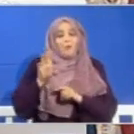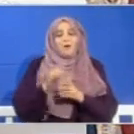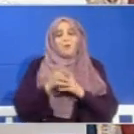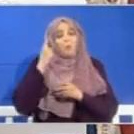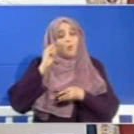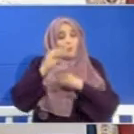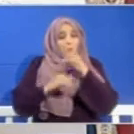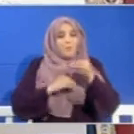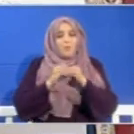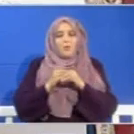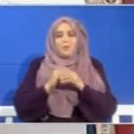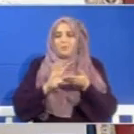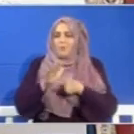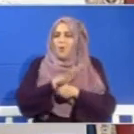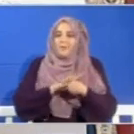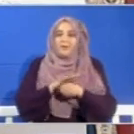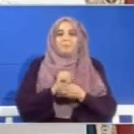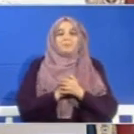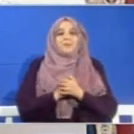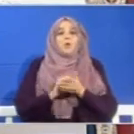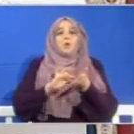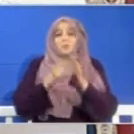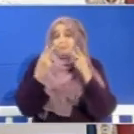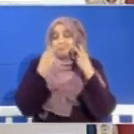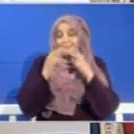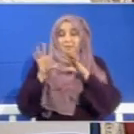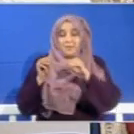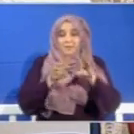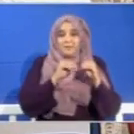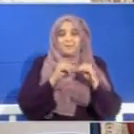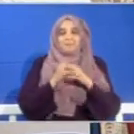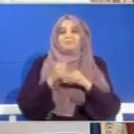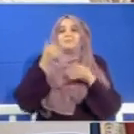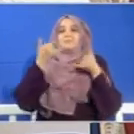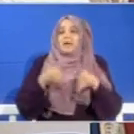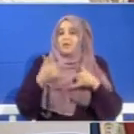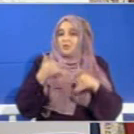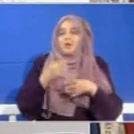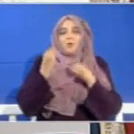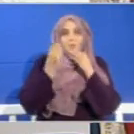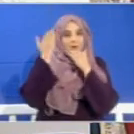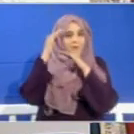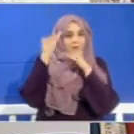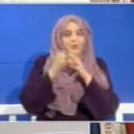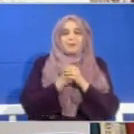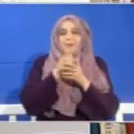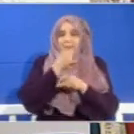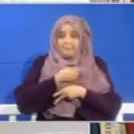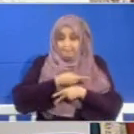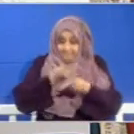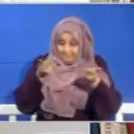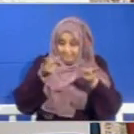للعالمين. مشاهدينا الأعزاء في كل مكان داخل وخارج الوطن الحبيب، السلام عليكم ورحمة الله